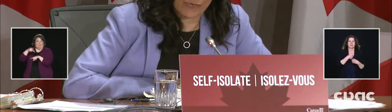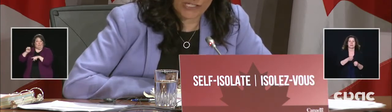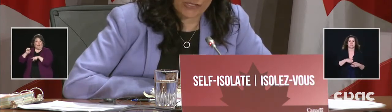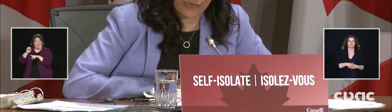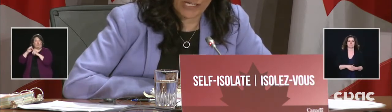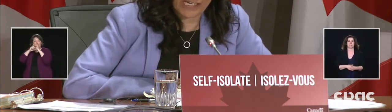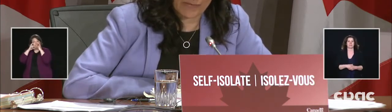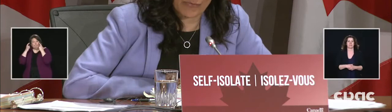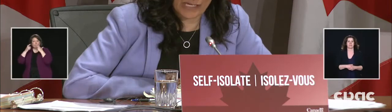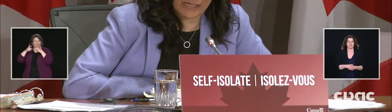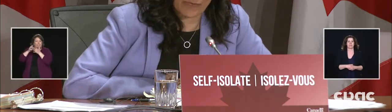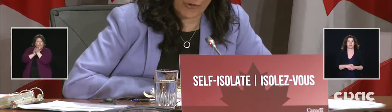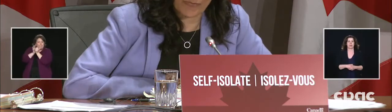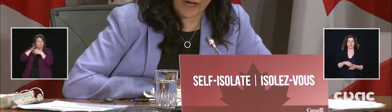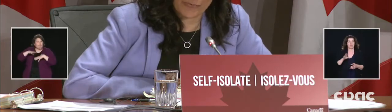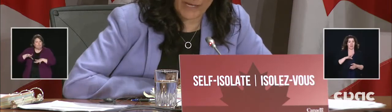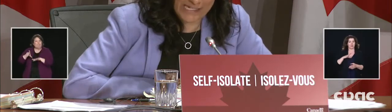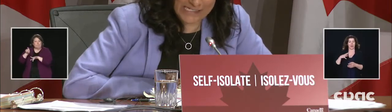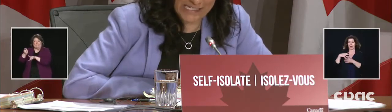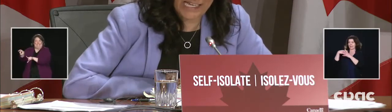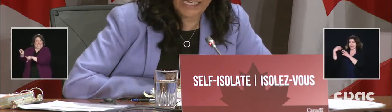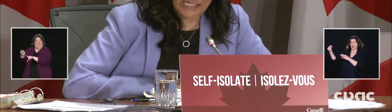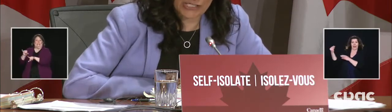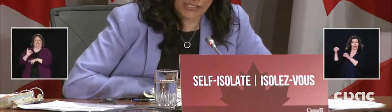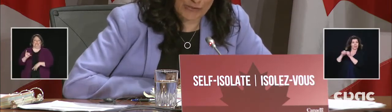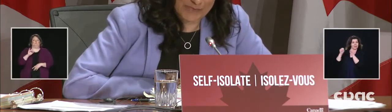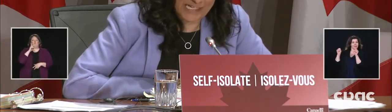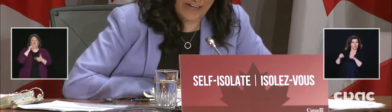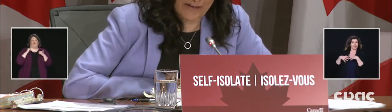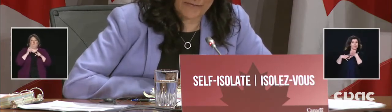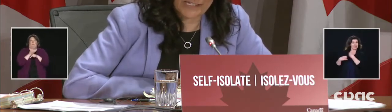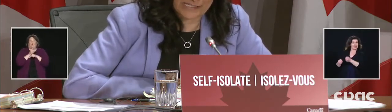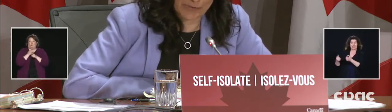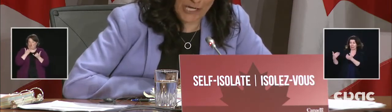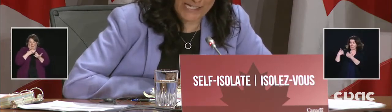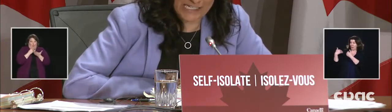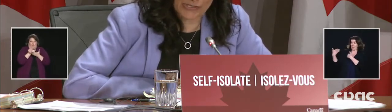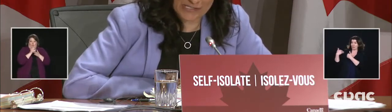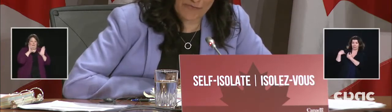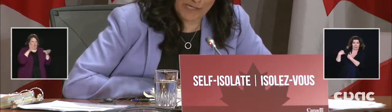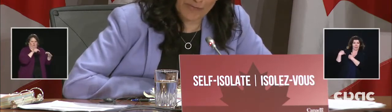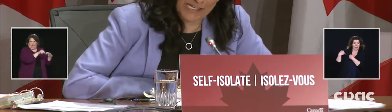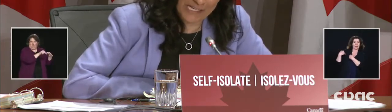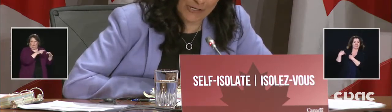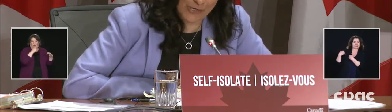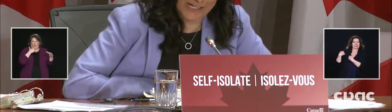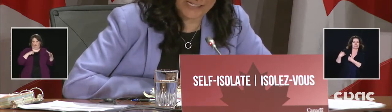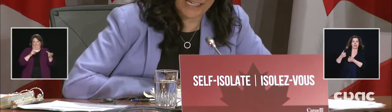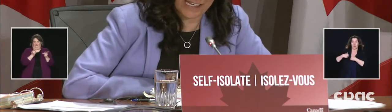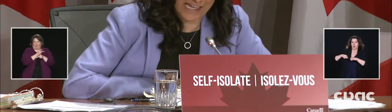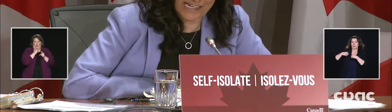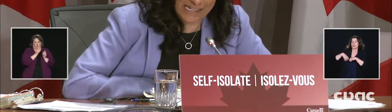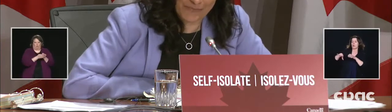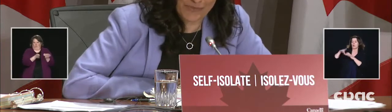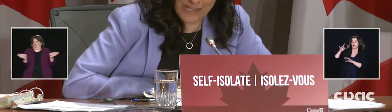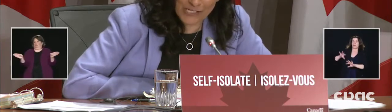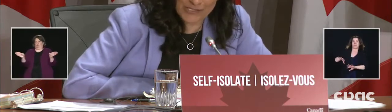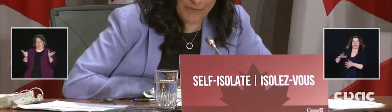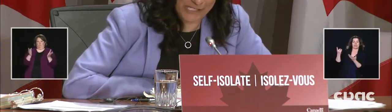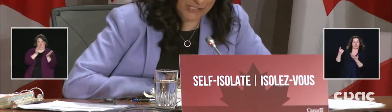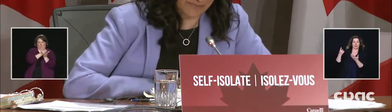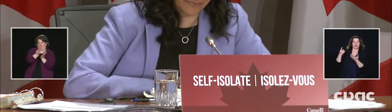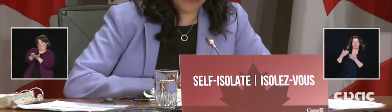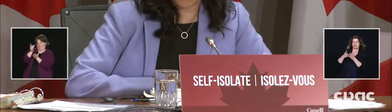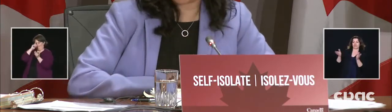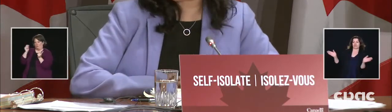means by which we can be more broad-based in terms of supplies and use of PPE across Canada. Thank